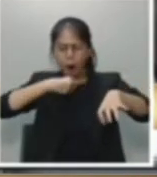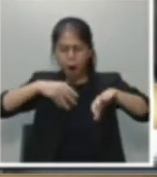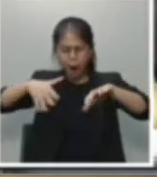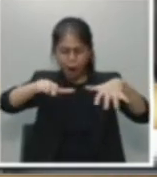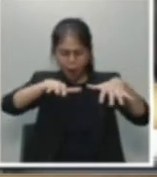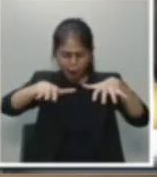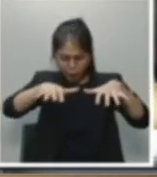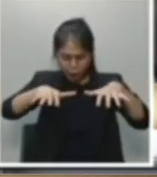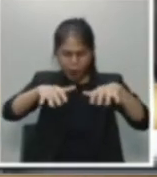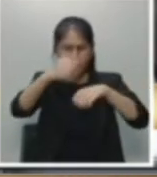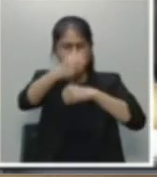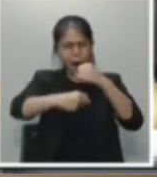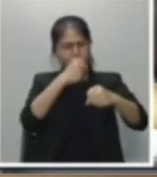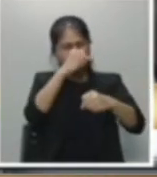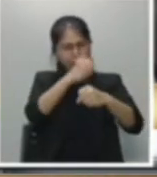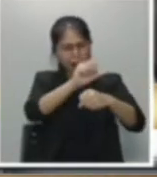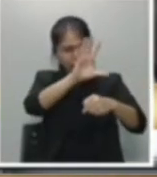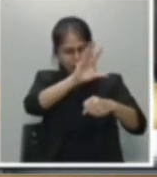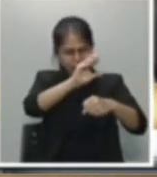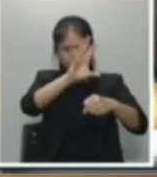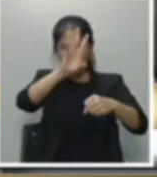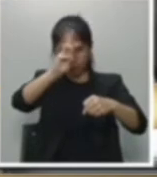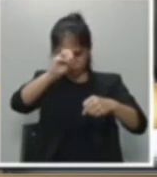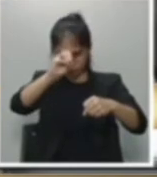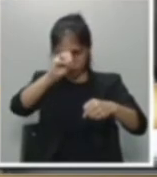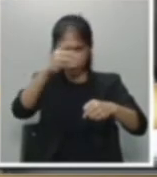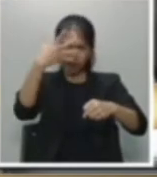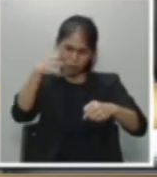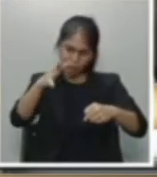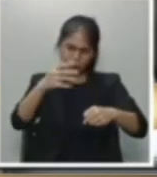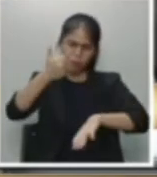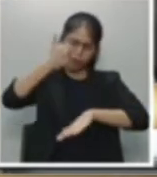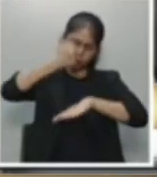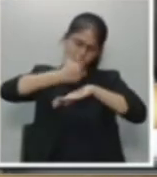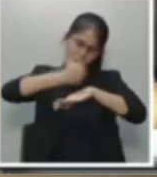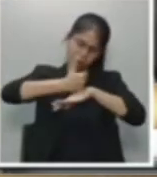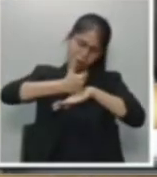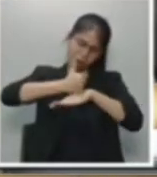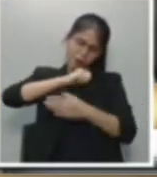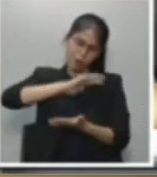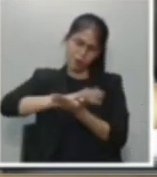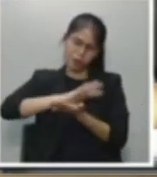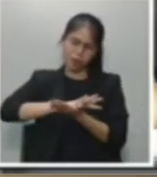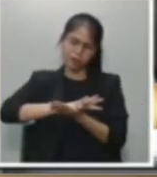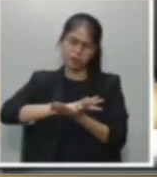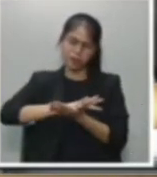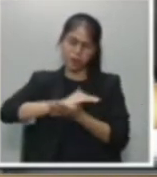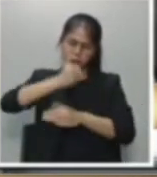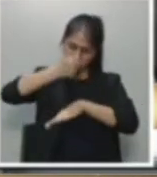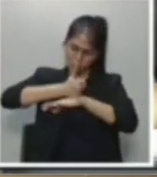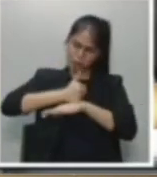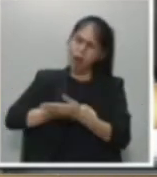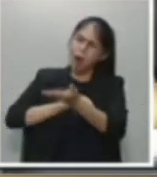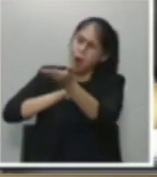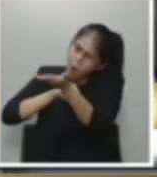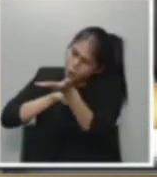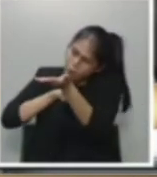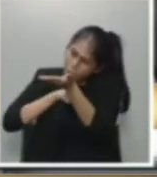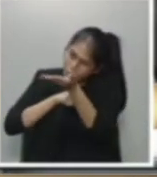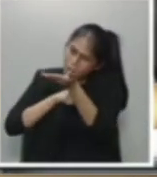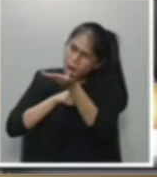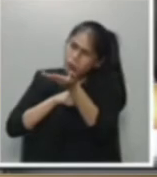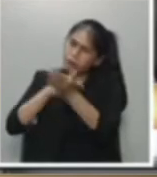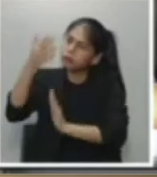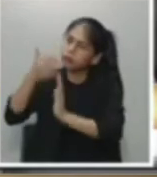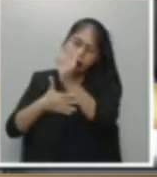า 5-60 ปีแล้วนะครับทางคณะผู้อำนวยการก็ได้ของงบประมาณต่อเนื่องตลอดก็ยังไม่สำเร็จ